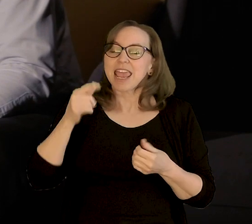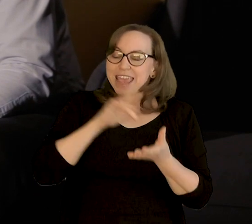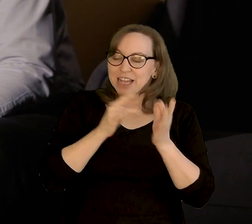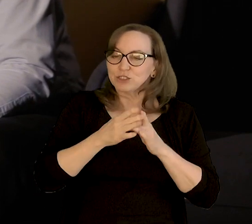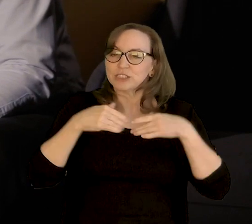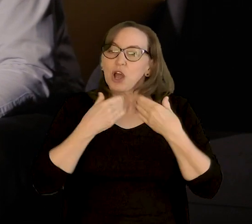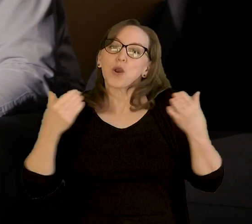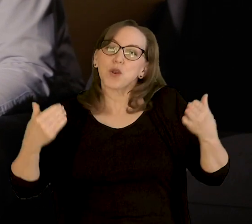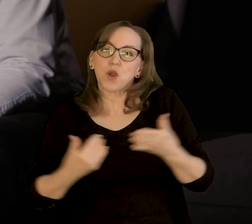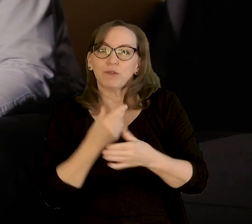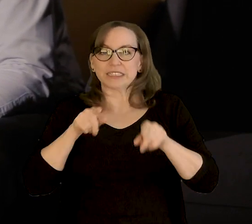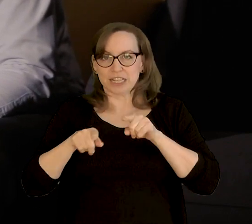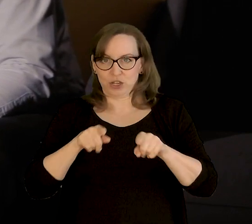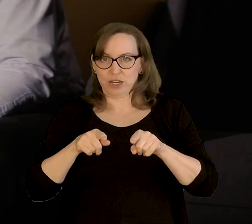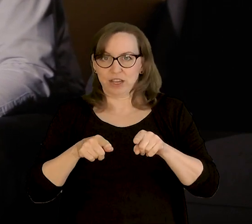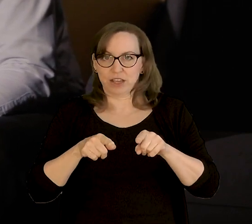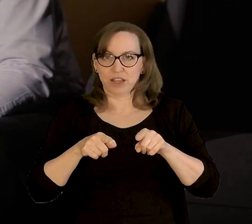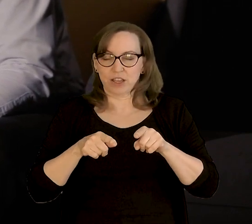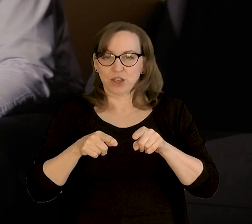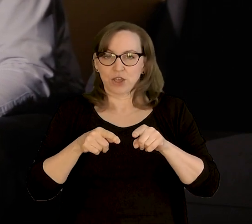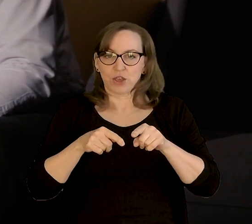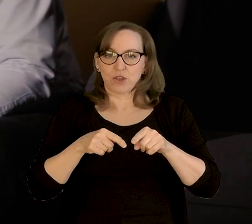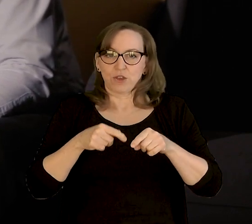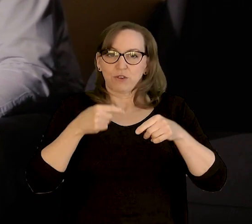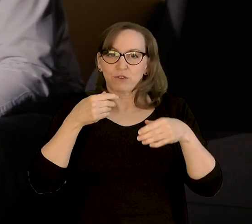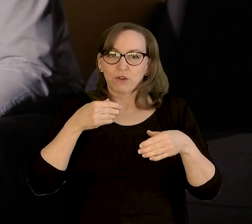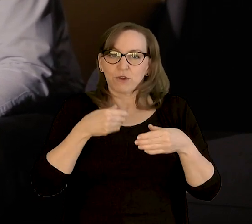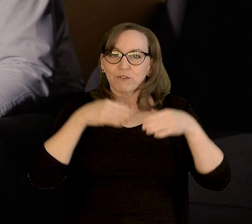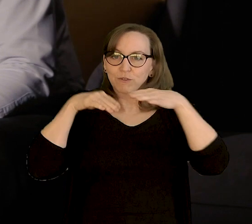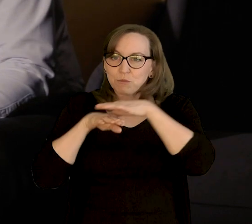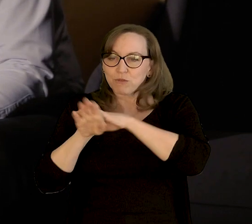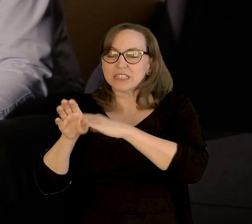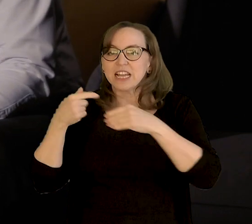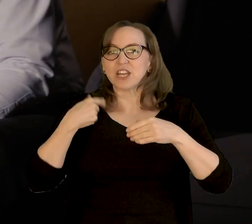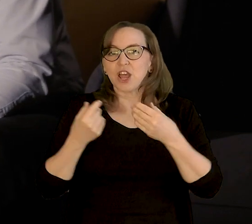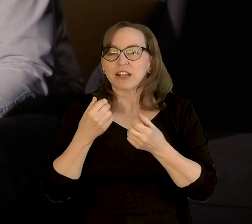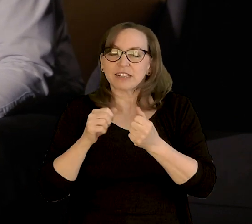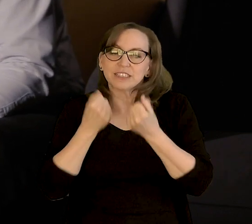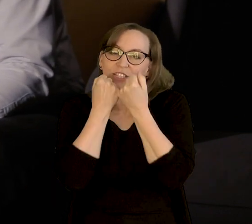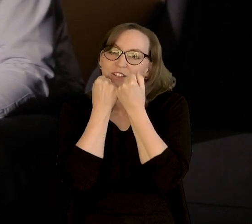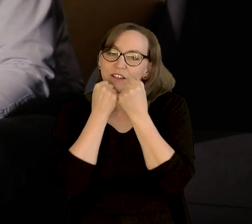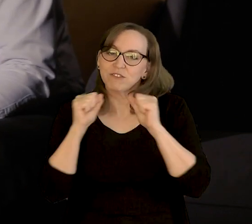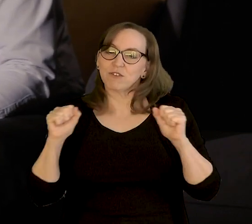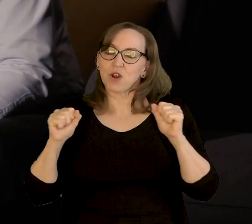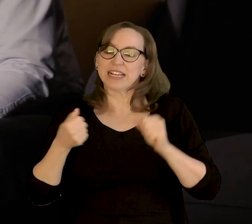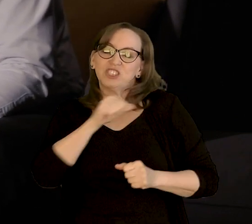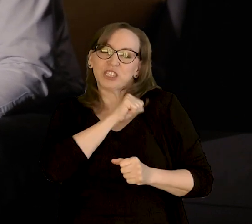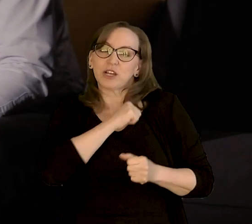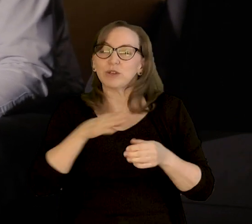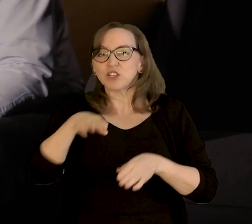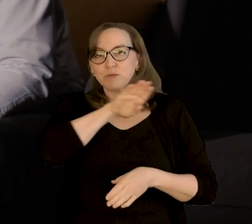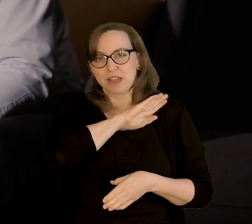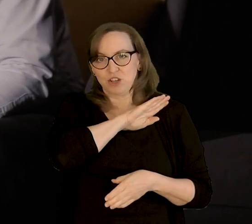znaczenie. Wyprowadzenie z niewoli, grzechu i śmierci. I odniesie to święto do